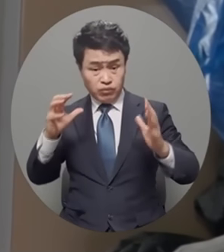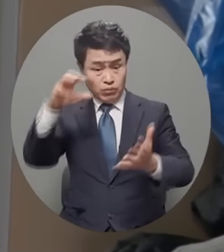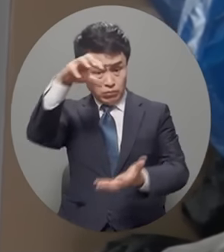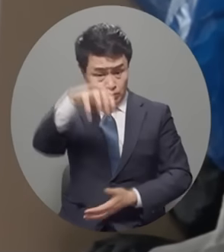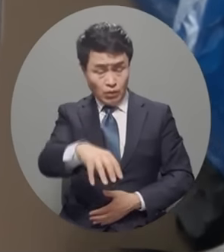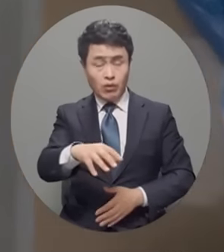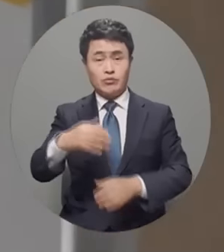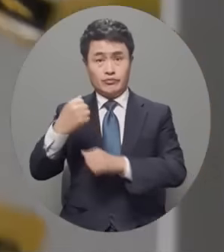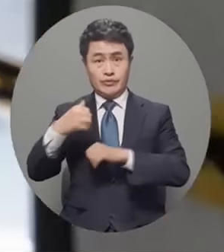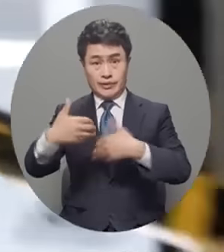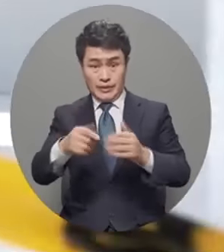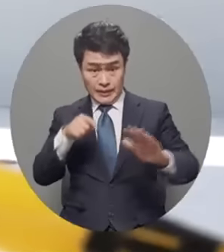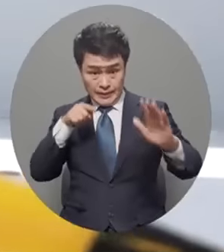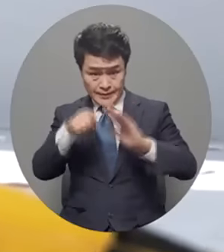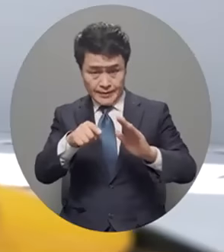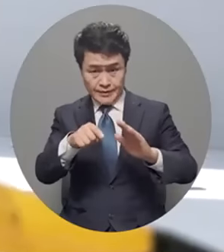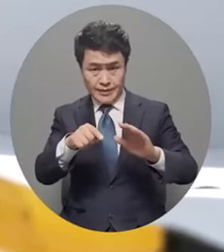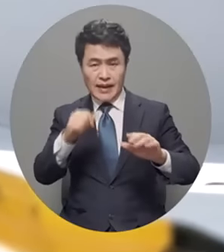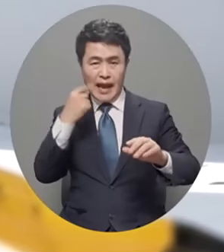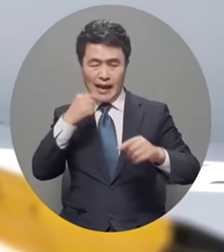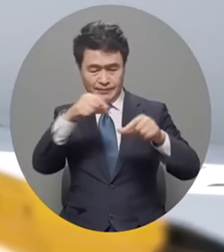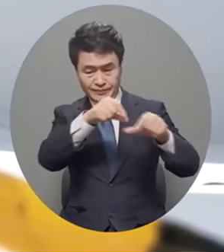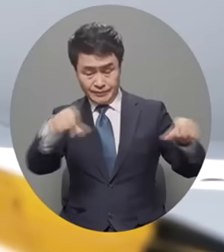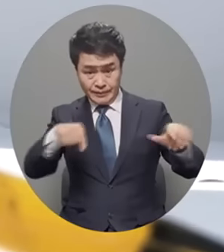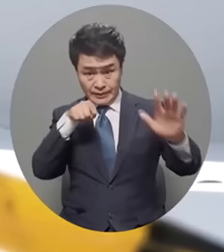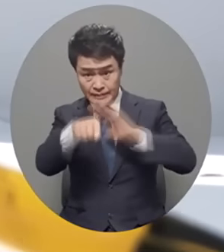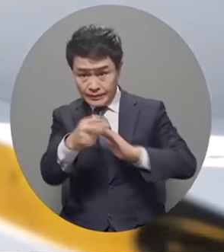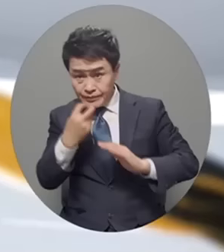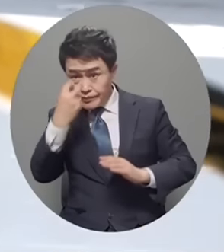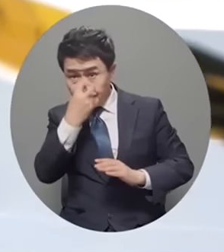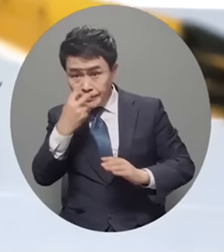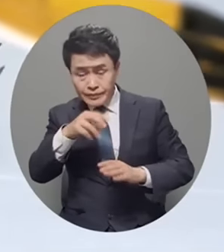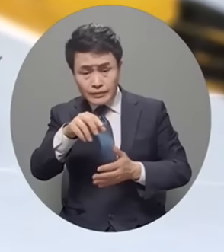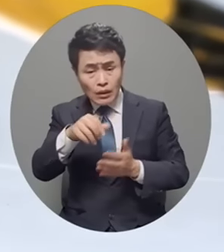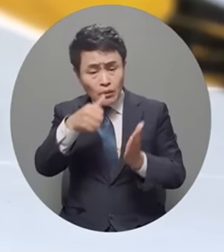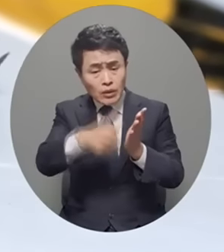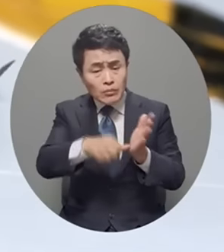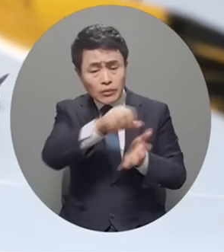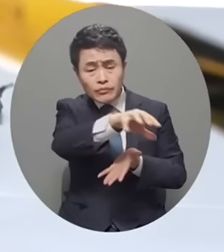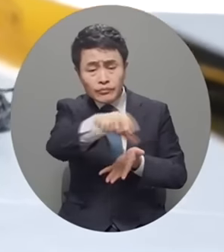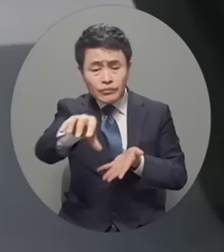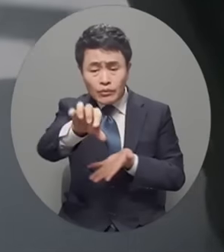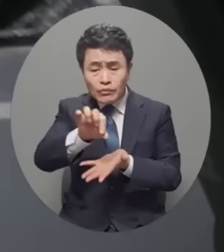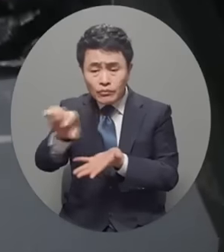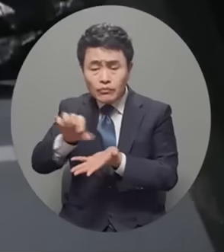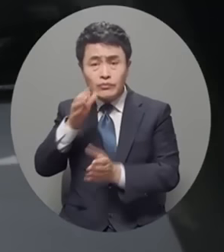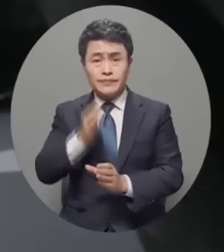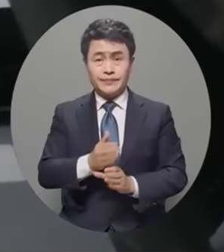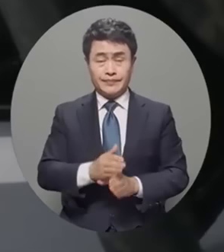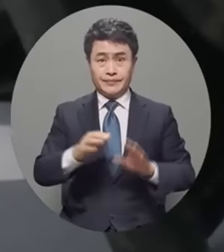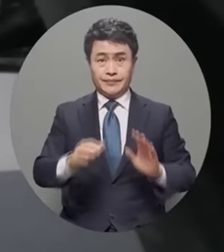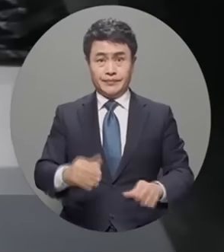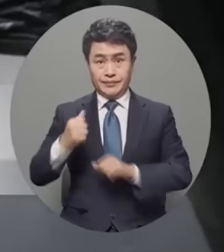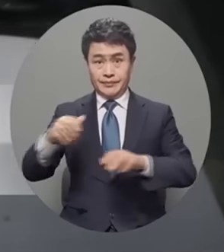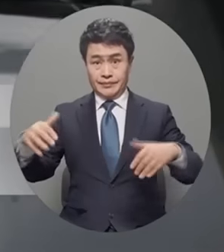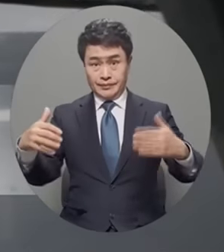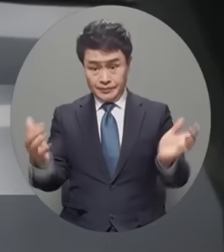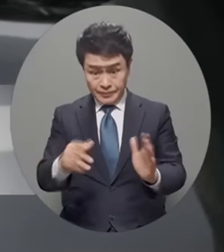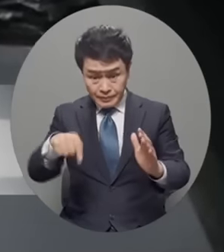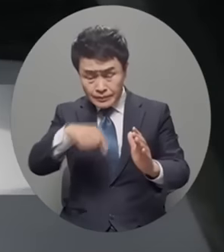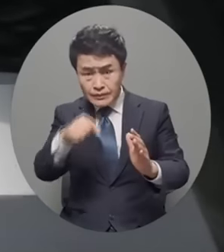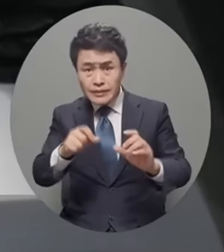군 당국이 현장을 통제 후 수습하고 있고 그 안쪽으로는 내용물이 흩어져 있습니다. 합참은 풍선의